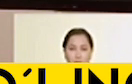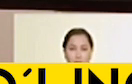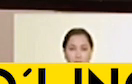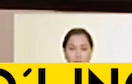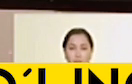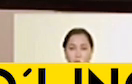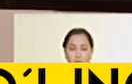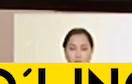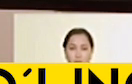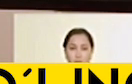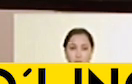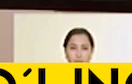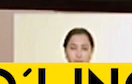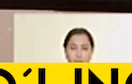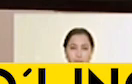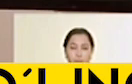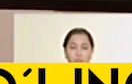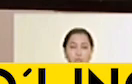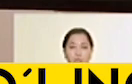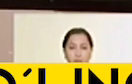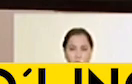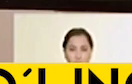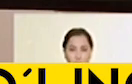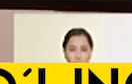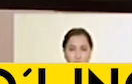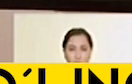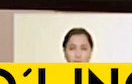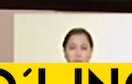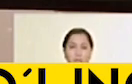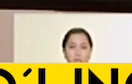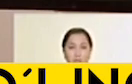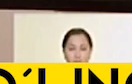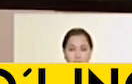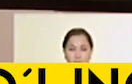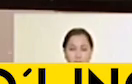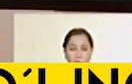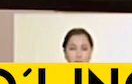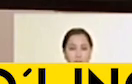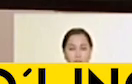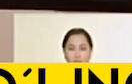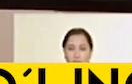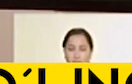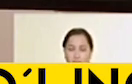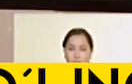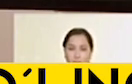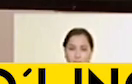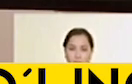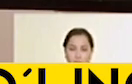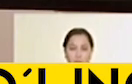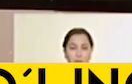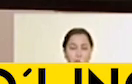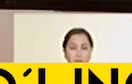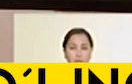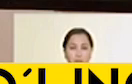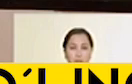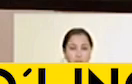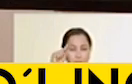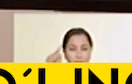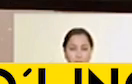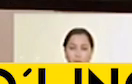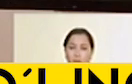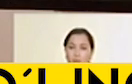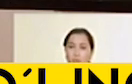bilan yoziladi. Aziz o'quvchilar, keling darsligimizdagi mashqlarni bajarib,